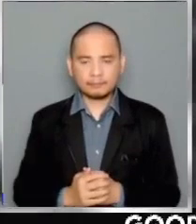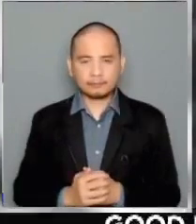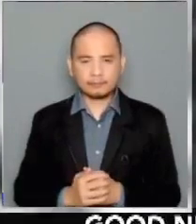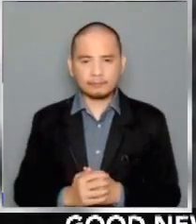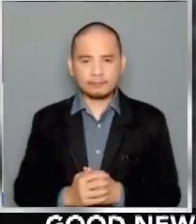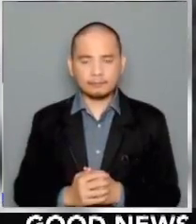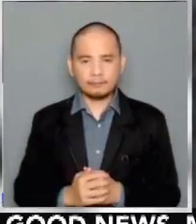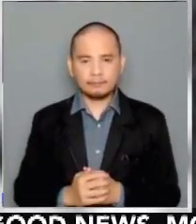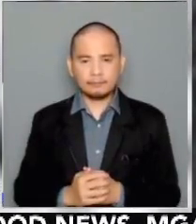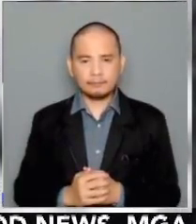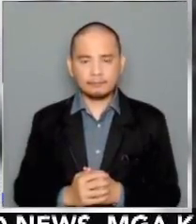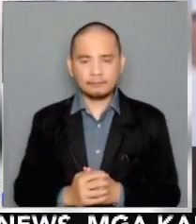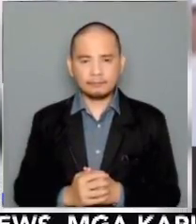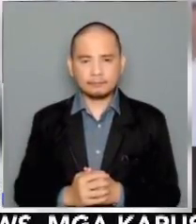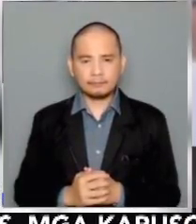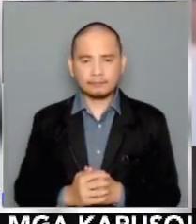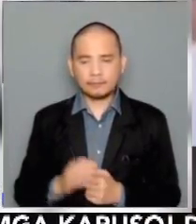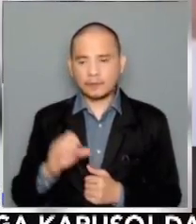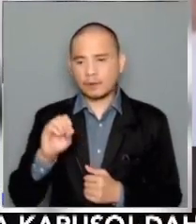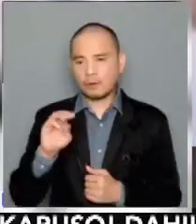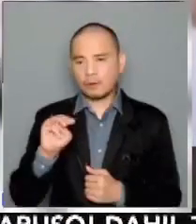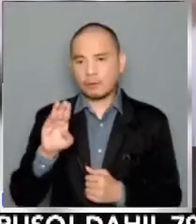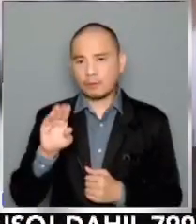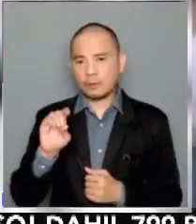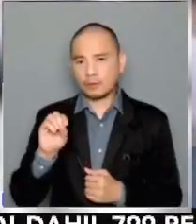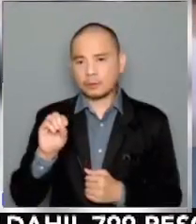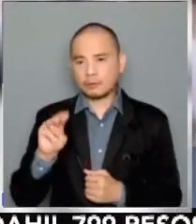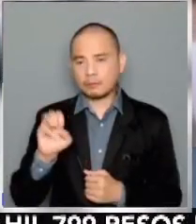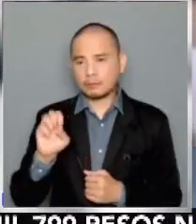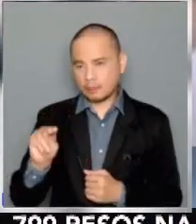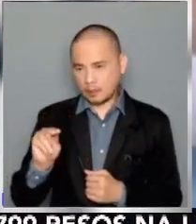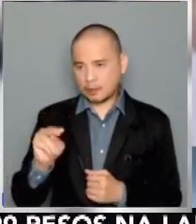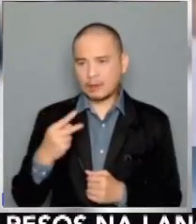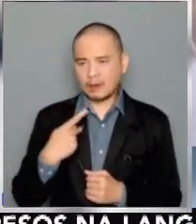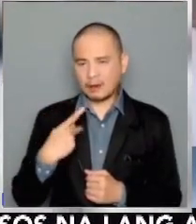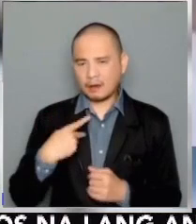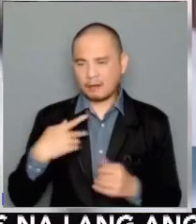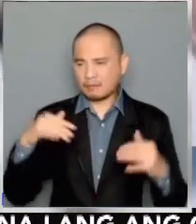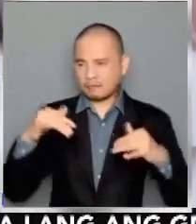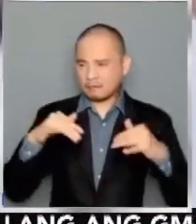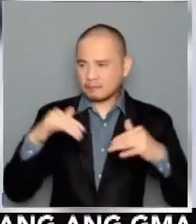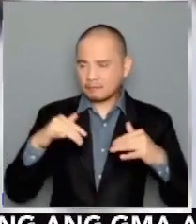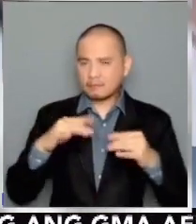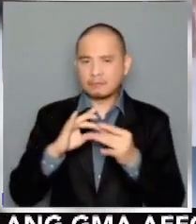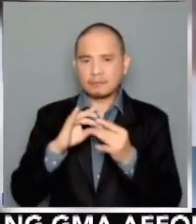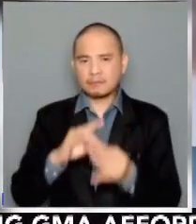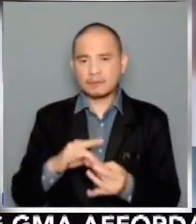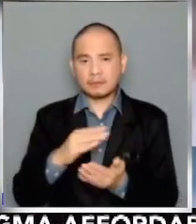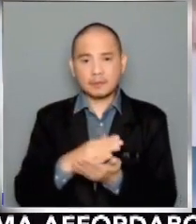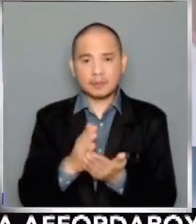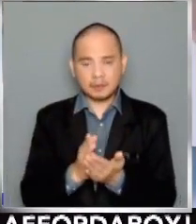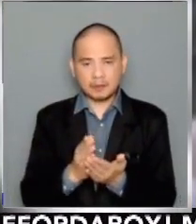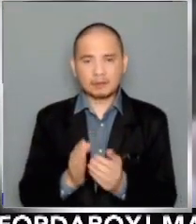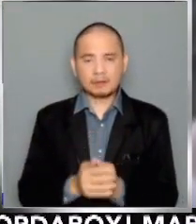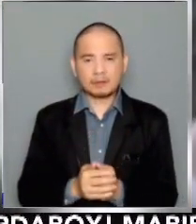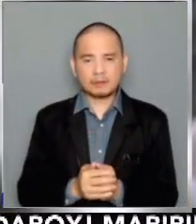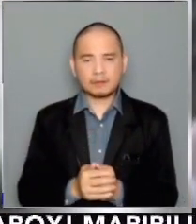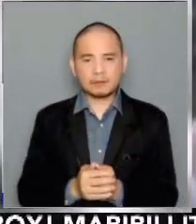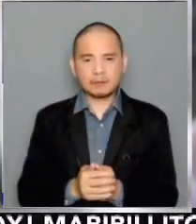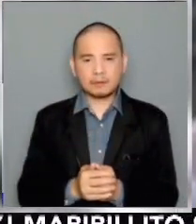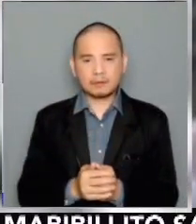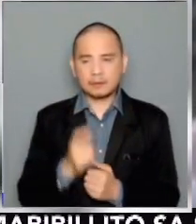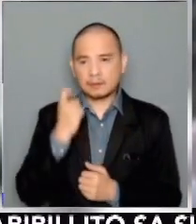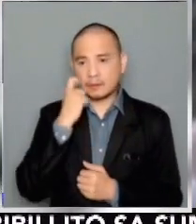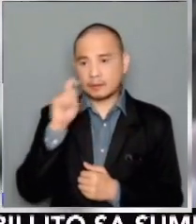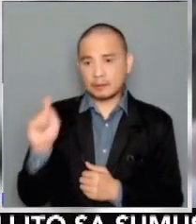ni Ombudsman Samuel Martirez sa pagharap niya sa budget deliberation ng Senate Committee on Finance nitong Martes. Ayun po ba'y maniniwala